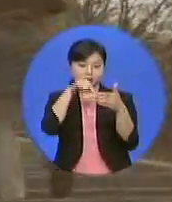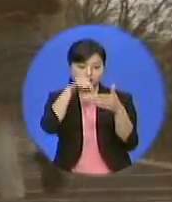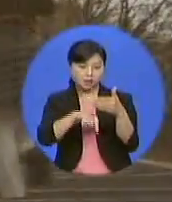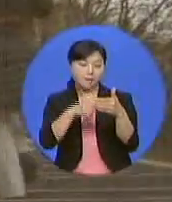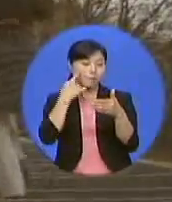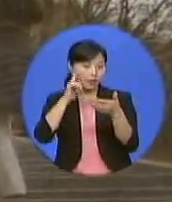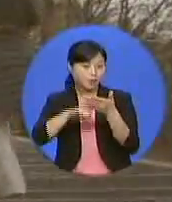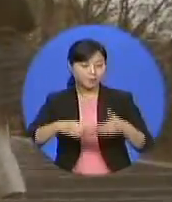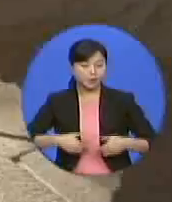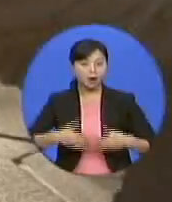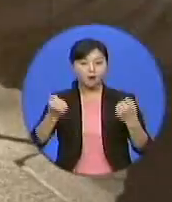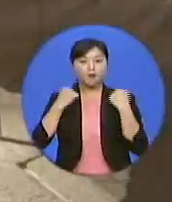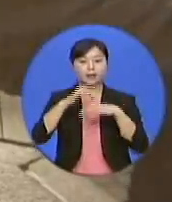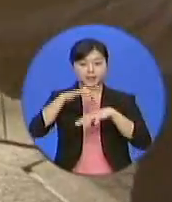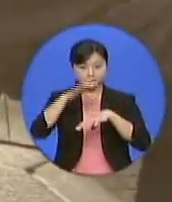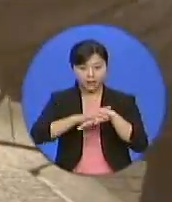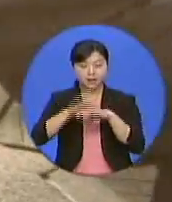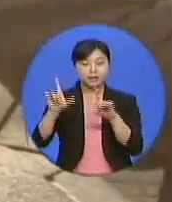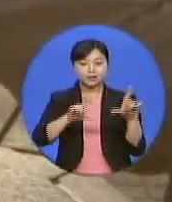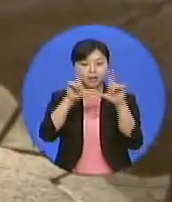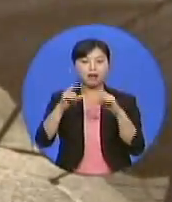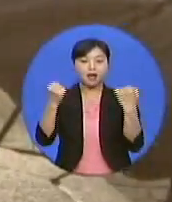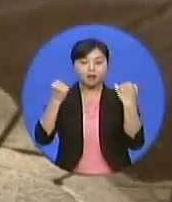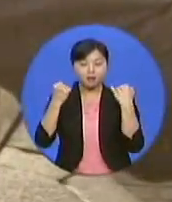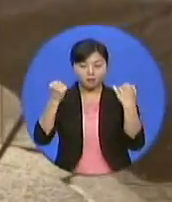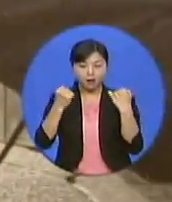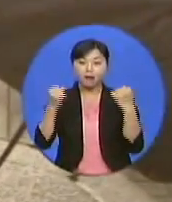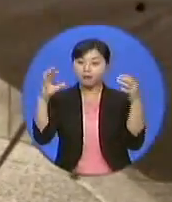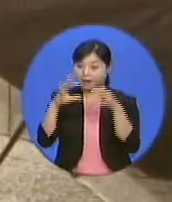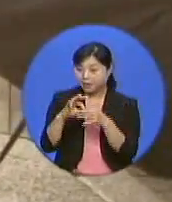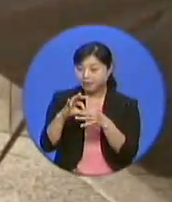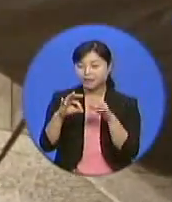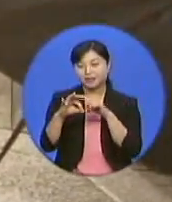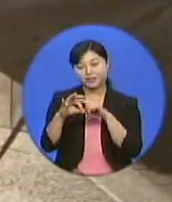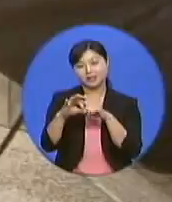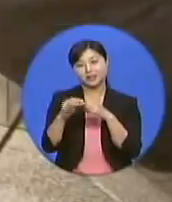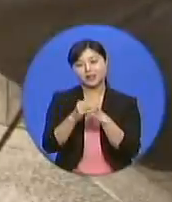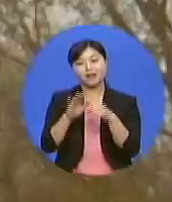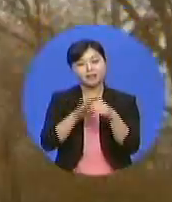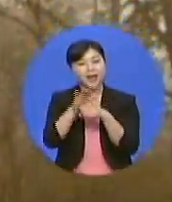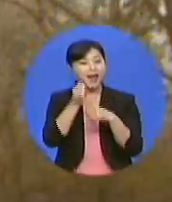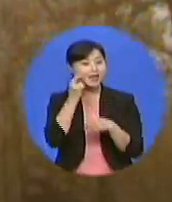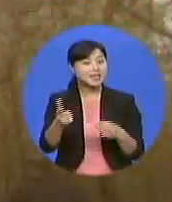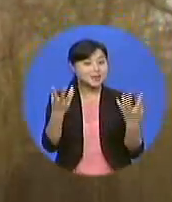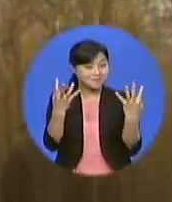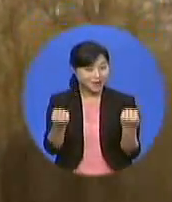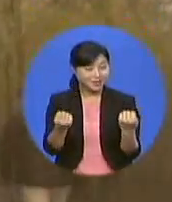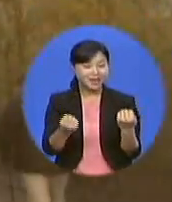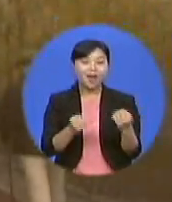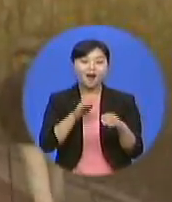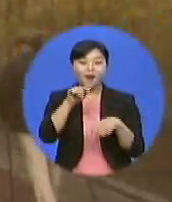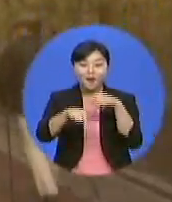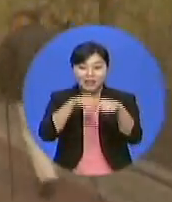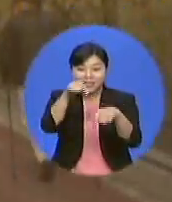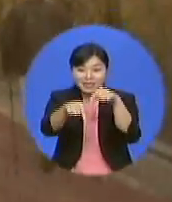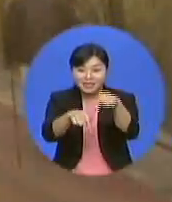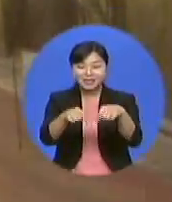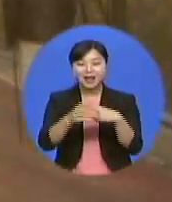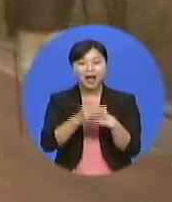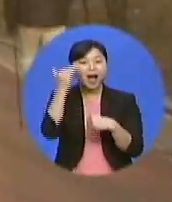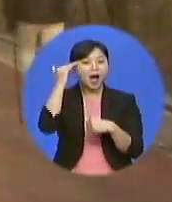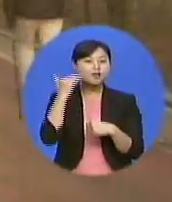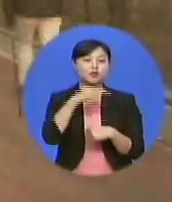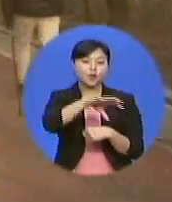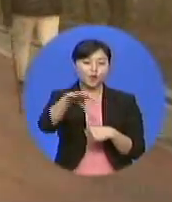습관. 생활건강 분야에서 큰 사랑을 받고 있는 걷기 열풍이 앞으로 대한민국 곳곳에 뻗어나갈